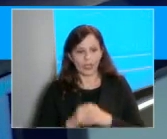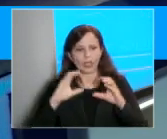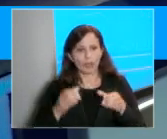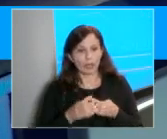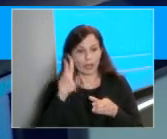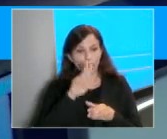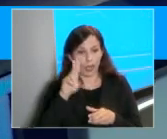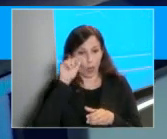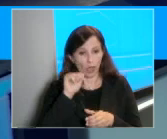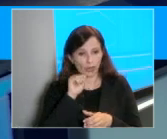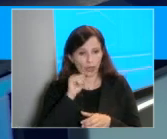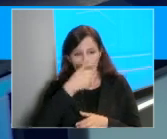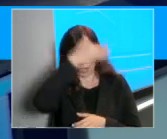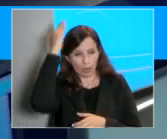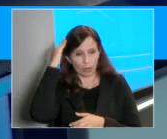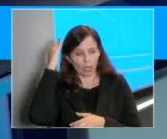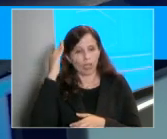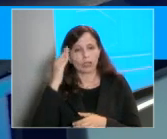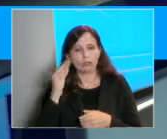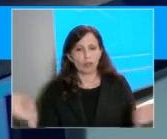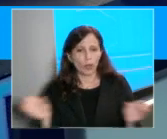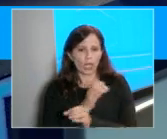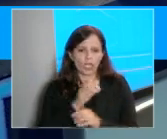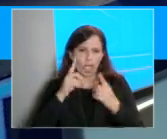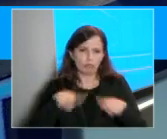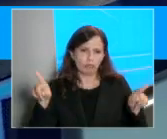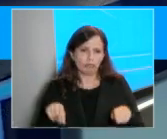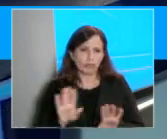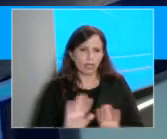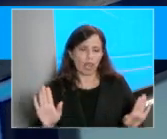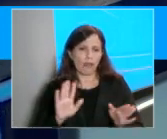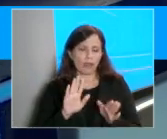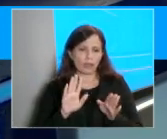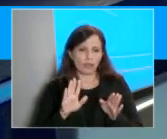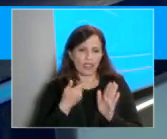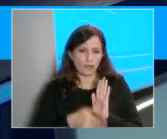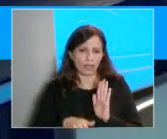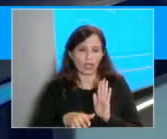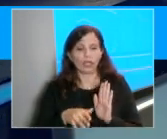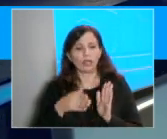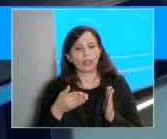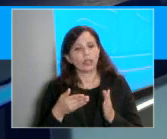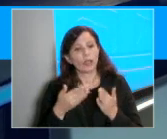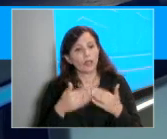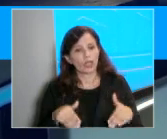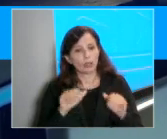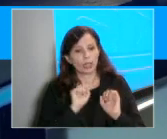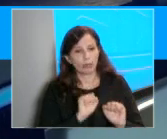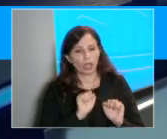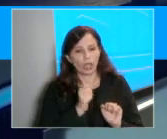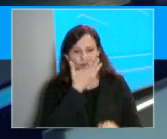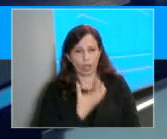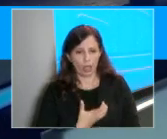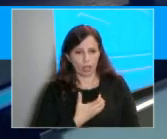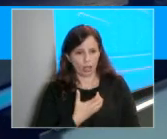את העניין הזה של הרוטציה, וזה דבר שבדרך כלל הגביל תמיכה של מפלגות חרדיות